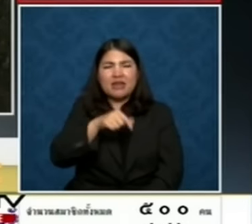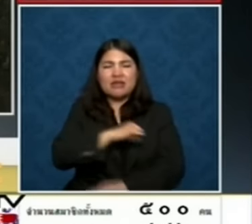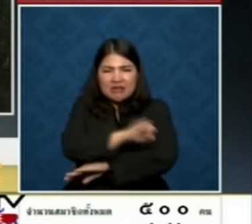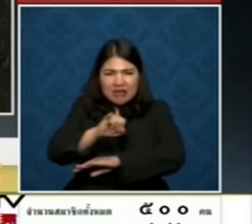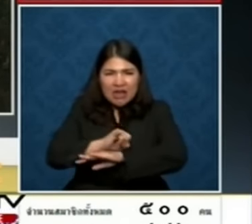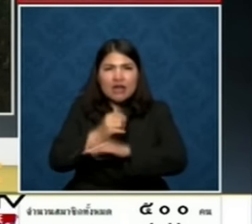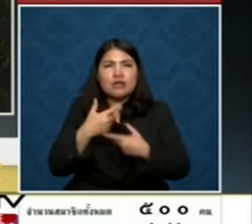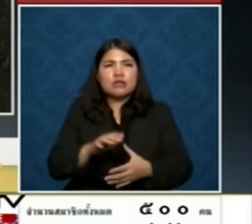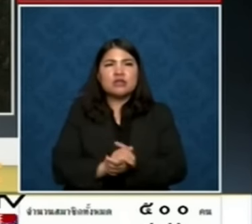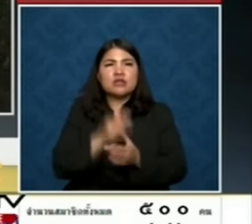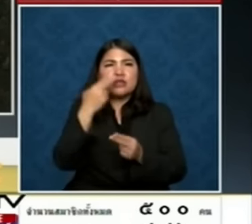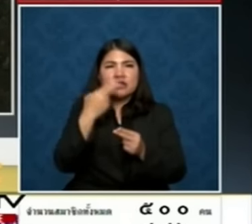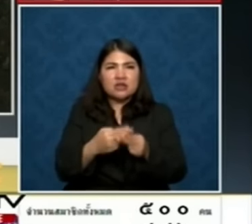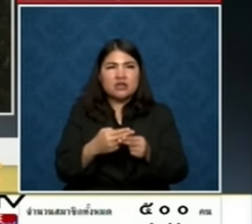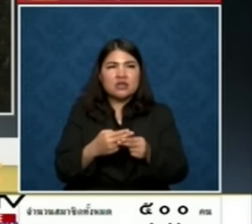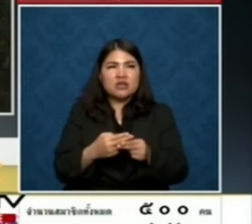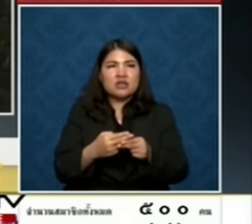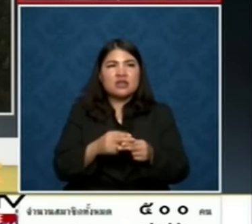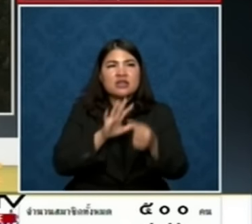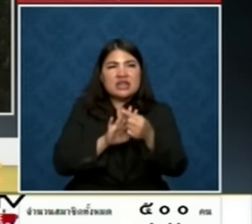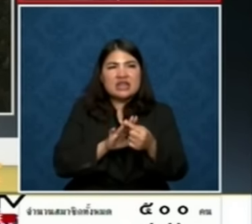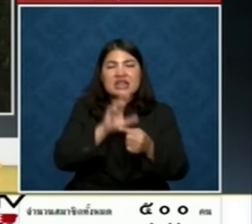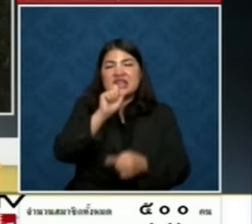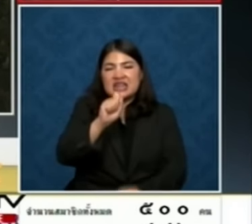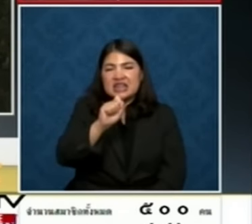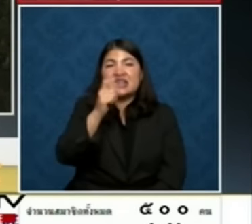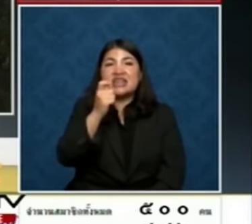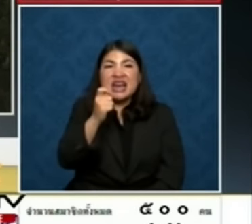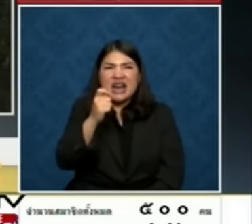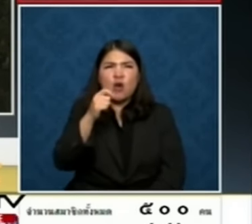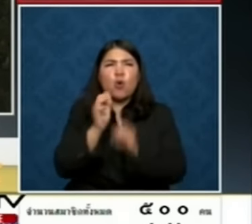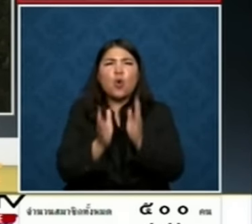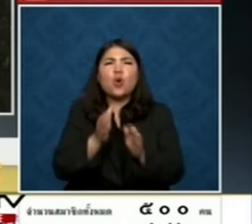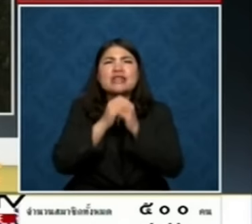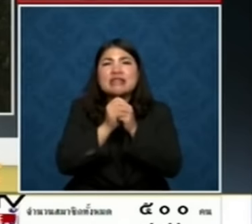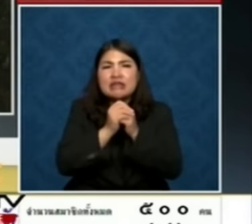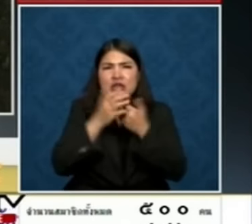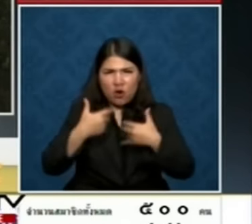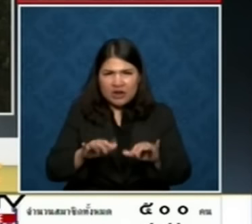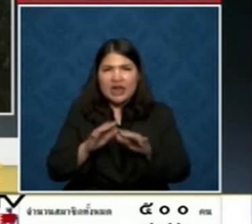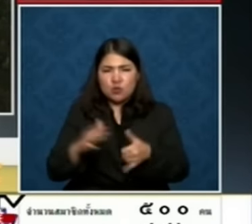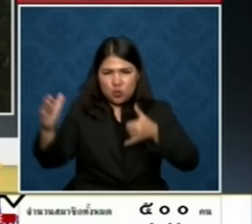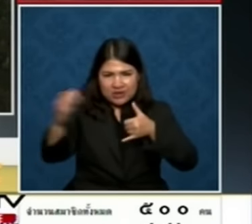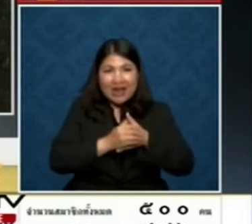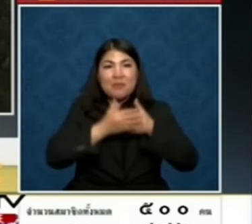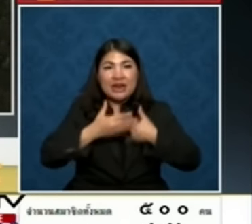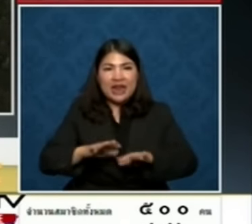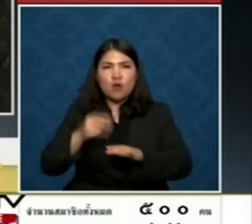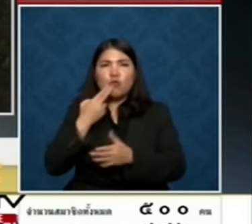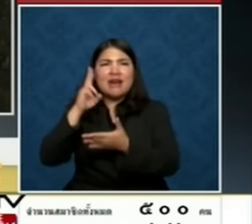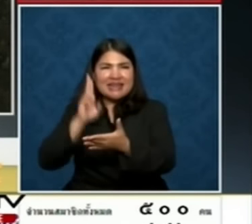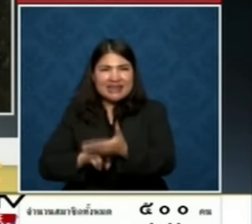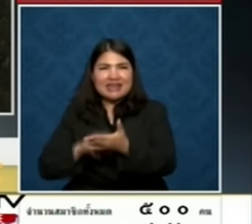รังสิมันกล่าวในสภาบอกว่าจากข้อมูลที่ได้รับจากภาคประชาสังคมพบว่าในเมืองเมียวดีมีบ่อนกาสิโนมากมายที่พวง